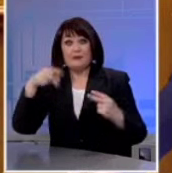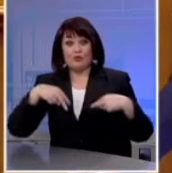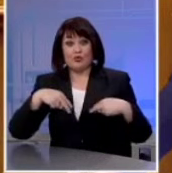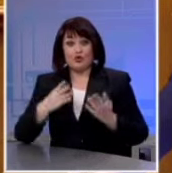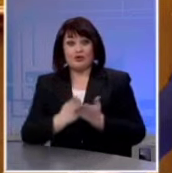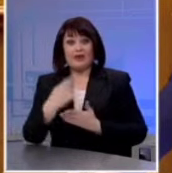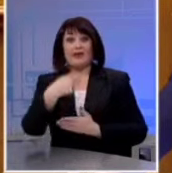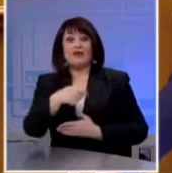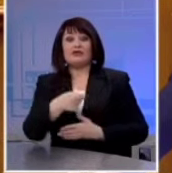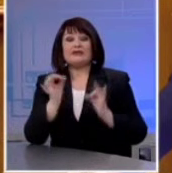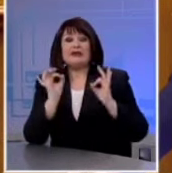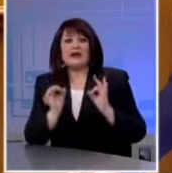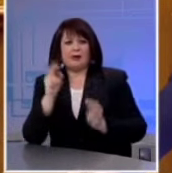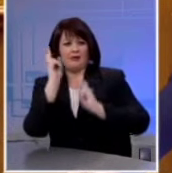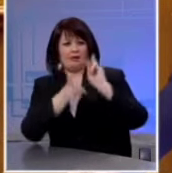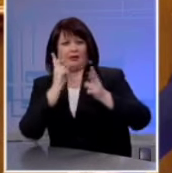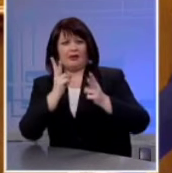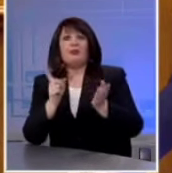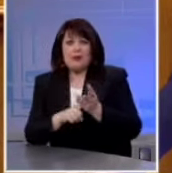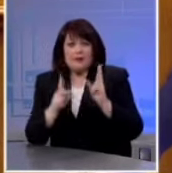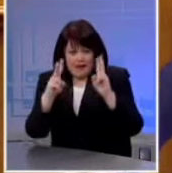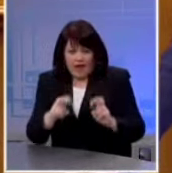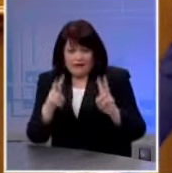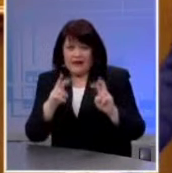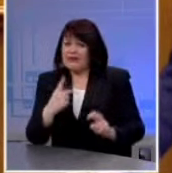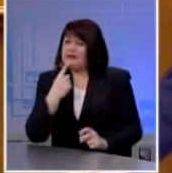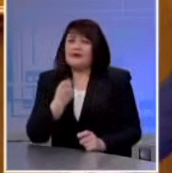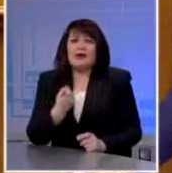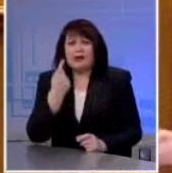οποίες οφείλουν αν μη τι άλλο να διερευνηθούν.